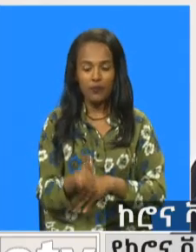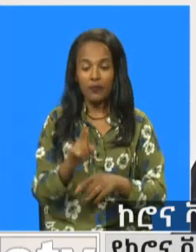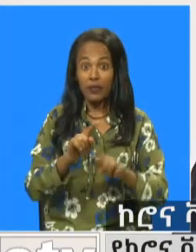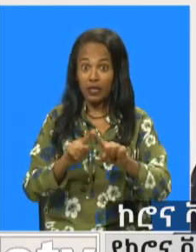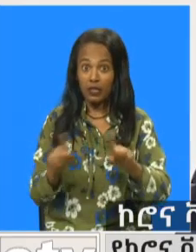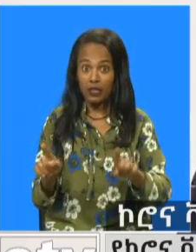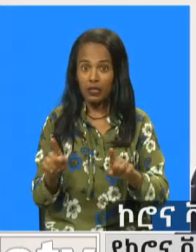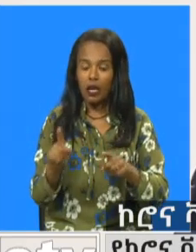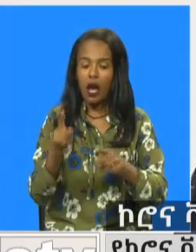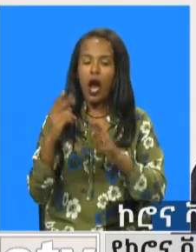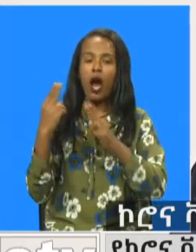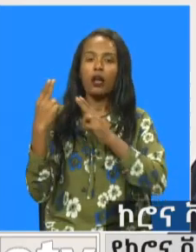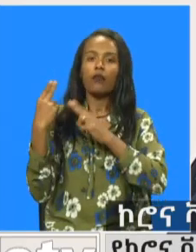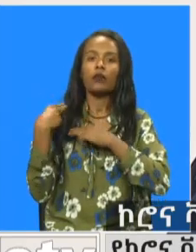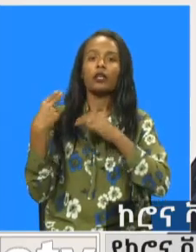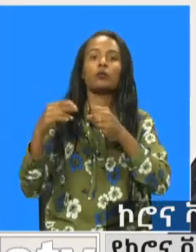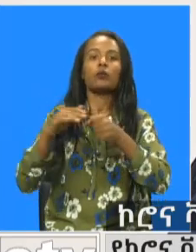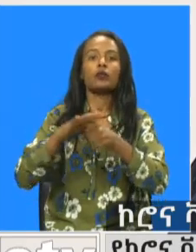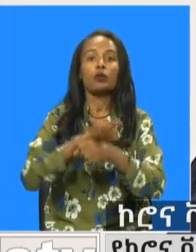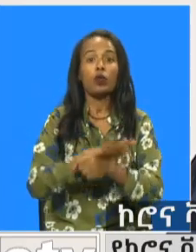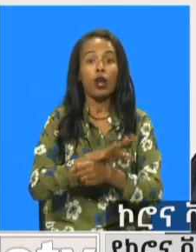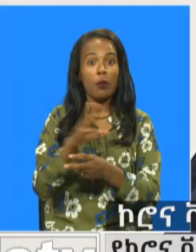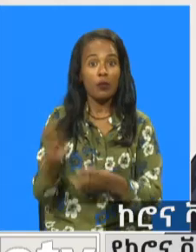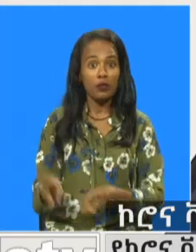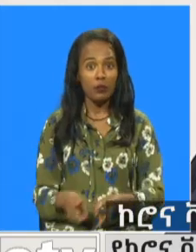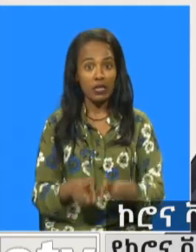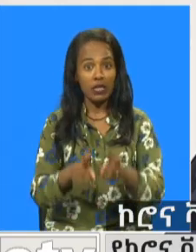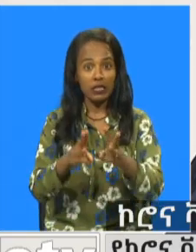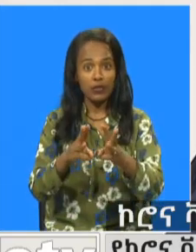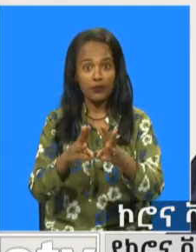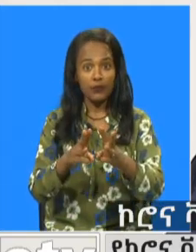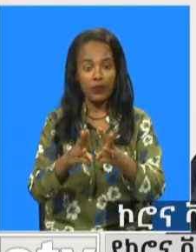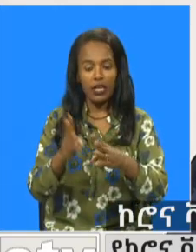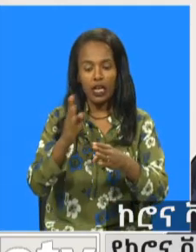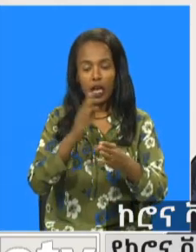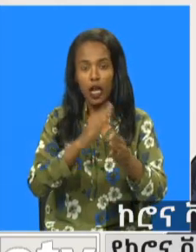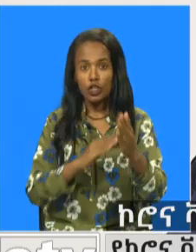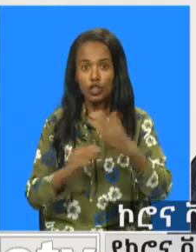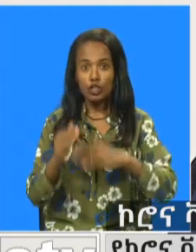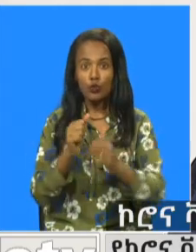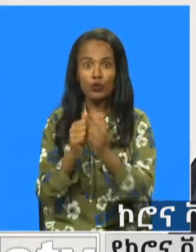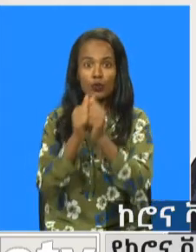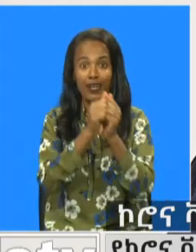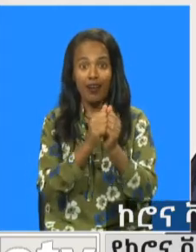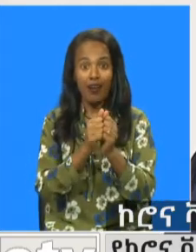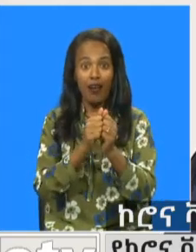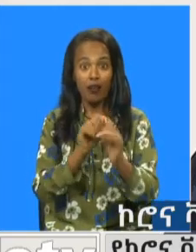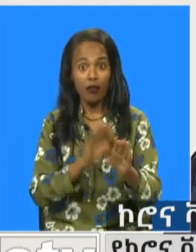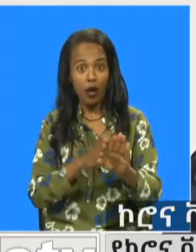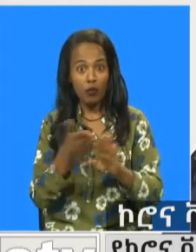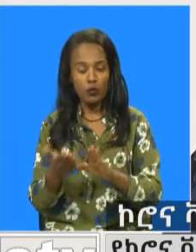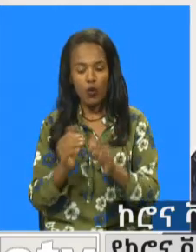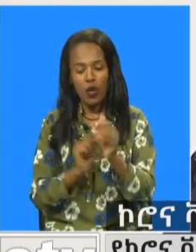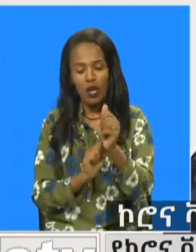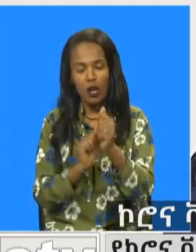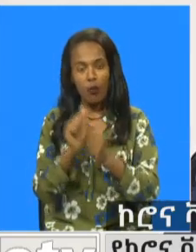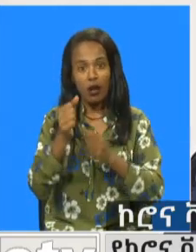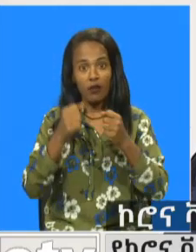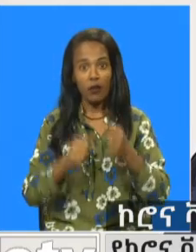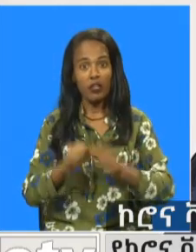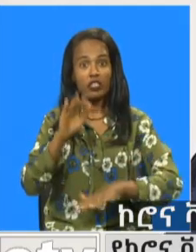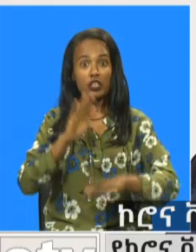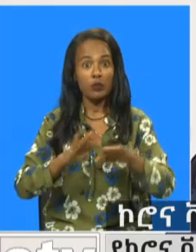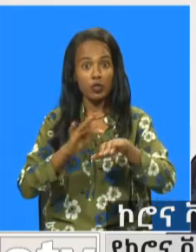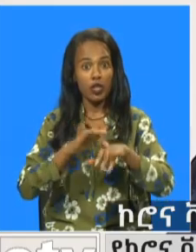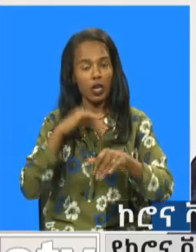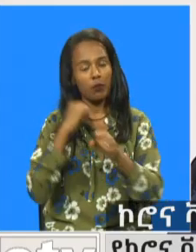ደግሞ ኃላፊነት በተሞላበት መንገድ ከችግሩ በጋራ ተጋግዞ ለማለፍ የሚያስችል እርምጃ